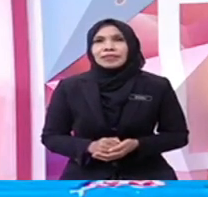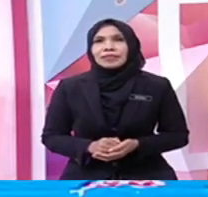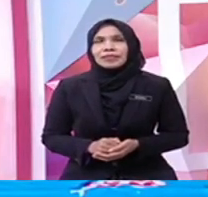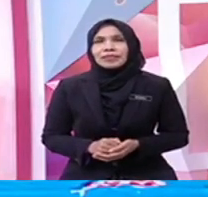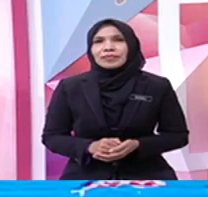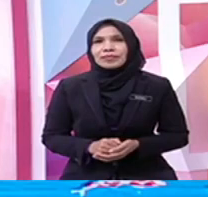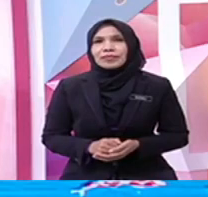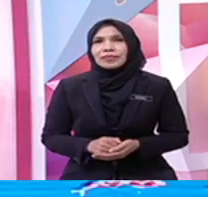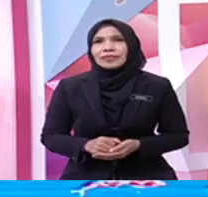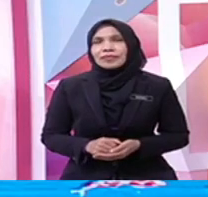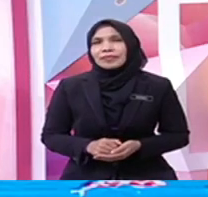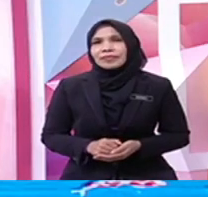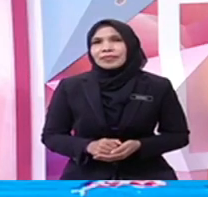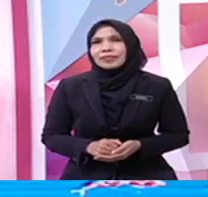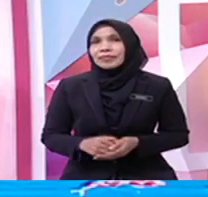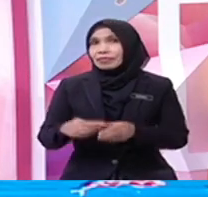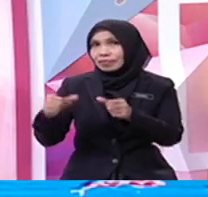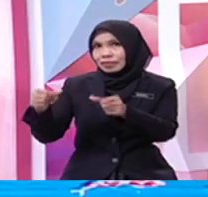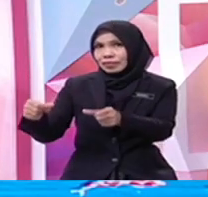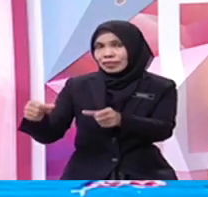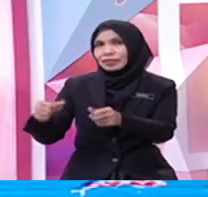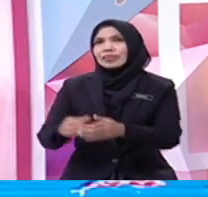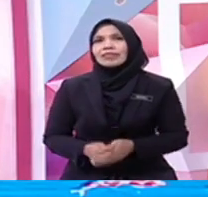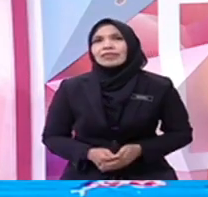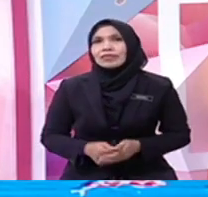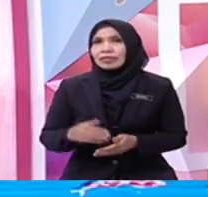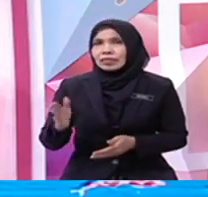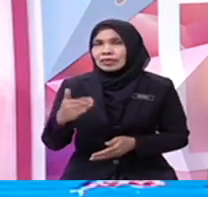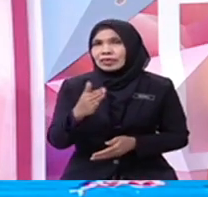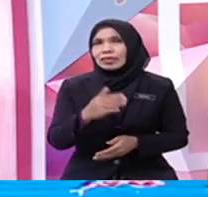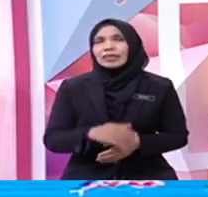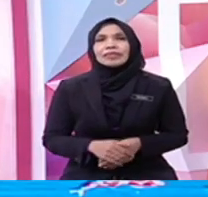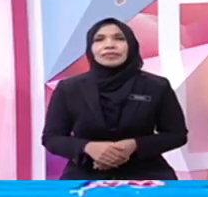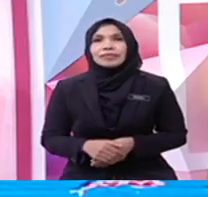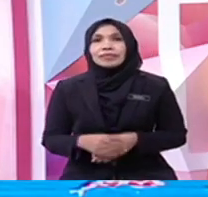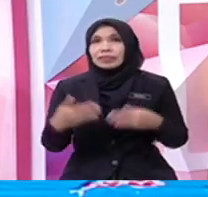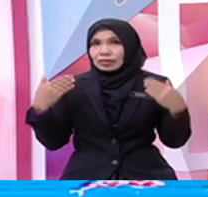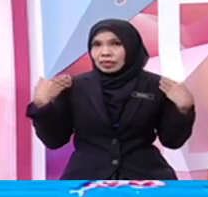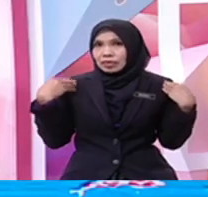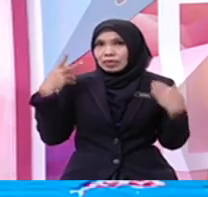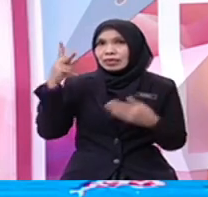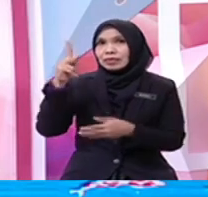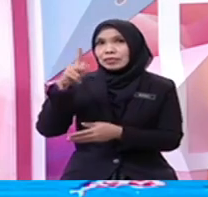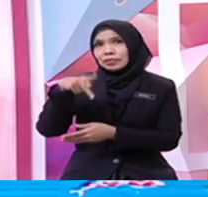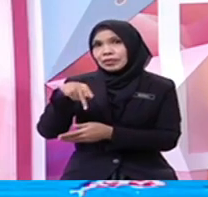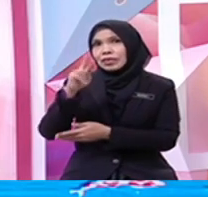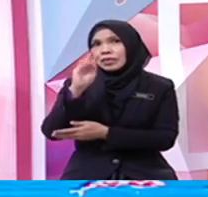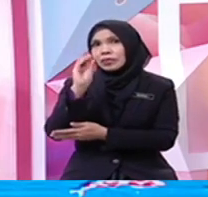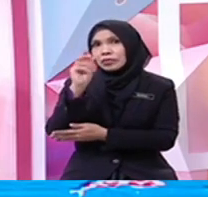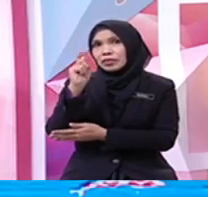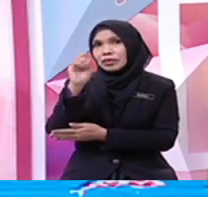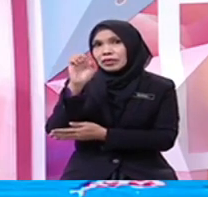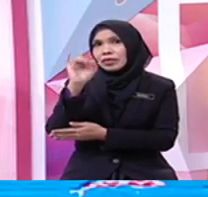sini dan tambahan pula Ia merupakan ikan cek gudiken aja protein oke